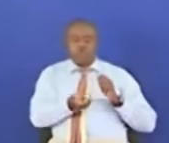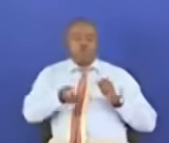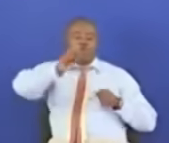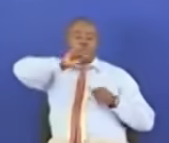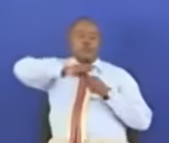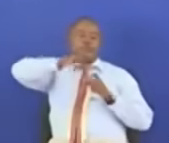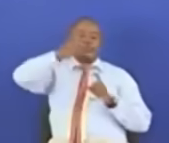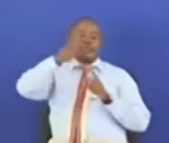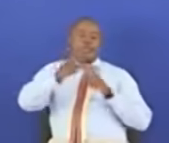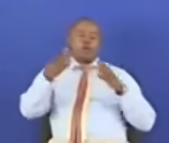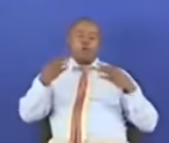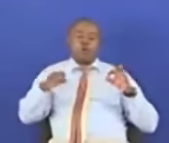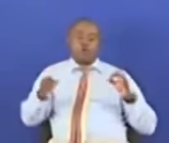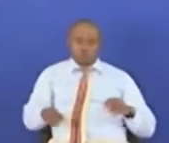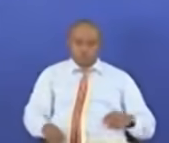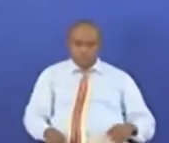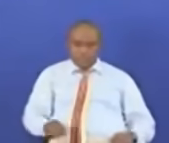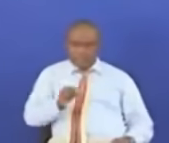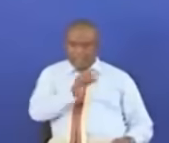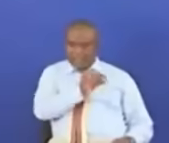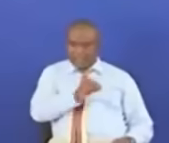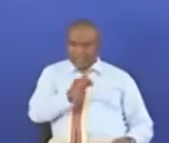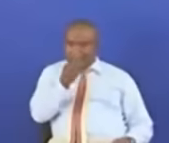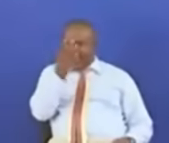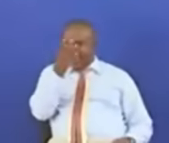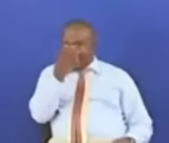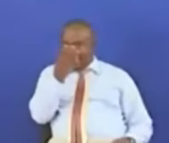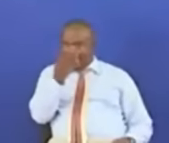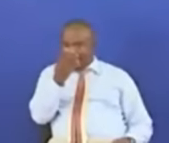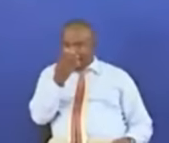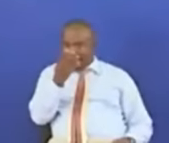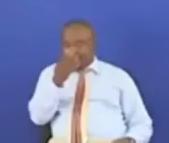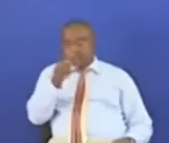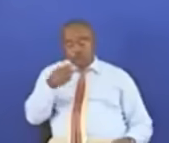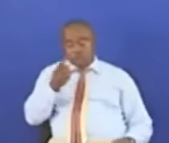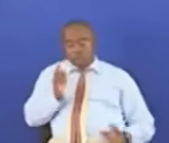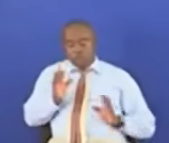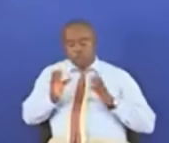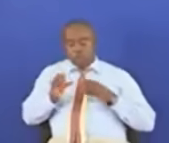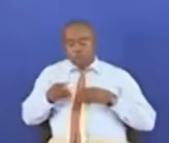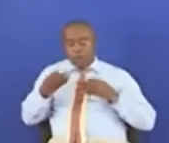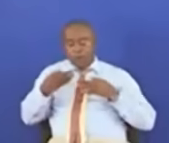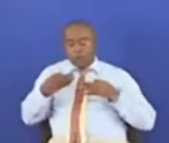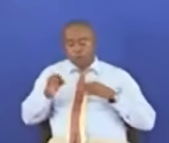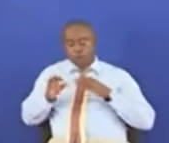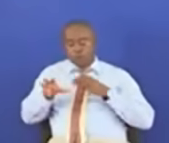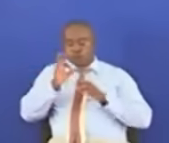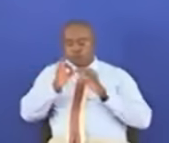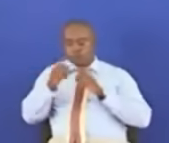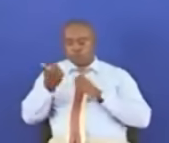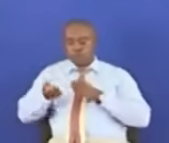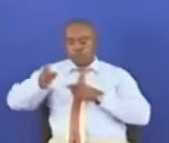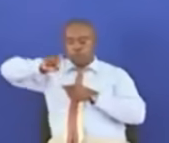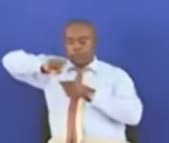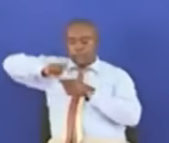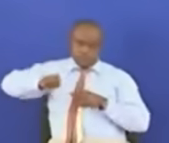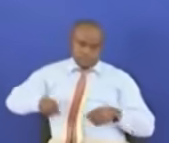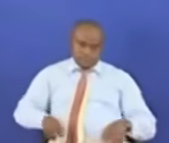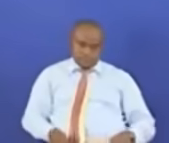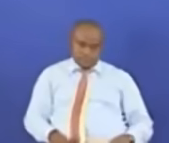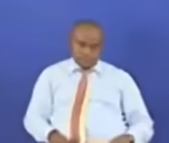pia ibara ya 4 ya mswada neno hilo la tume ya uchaguzi huru nayo pia iweze